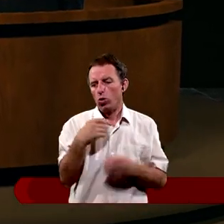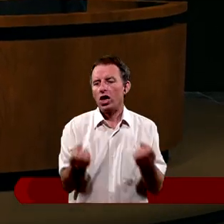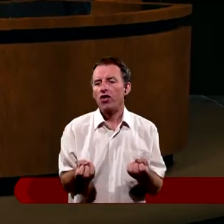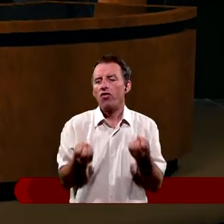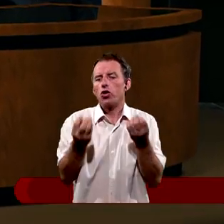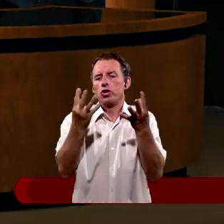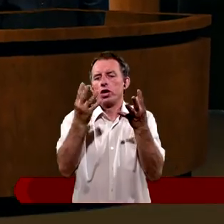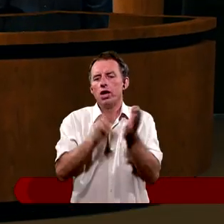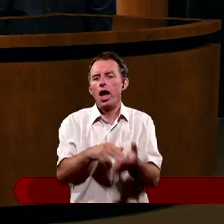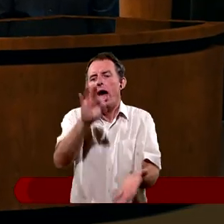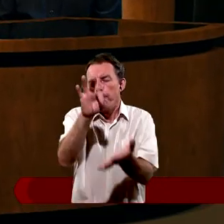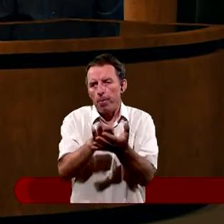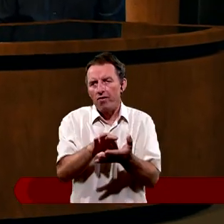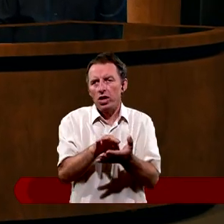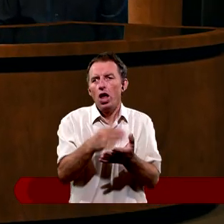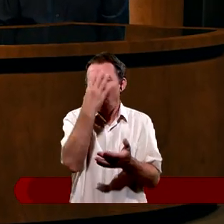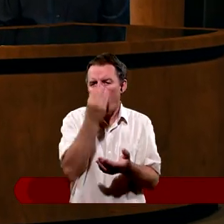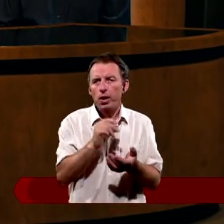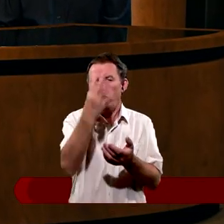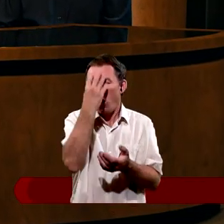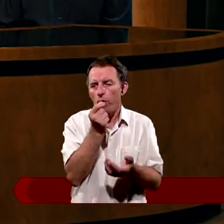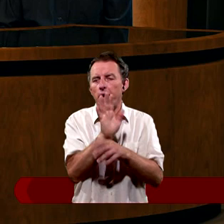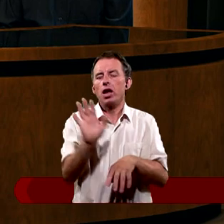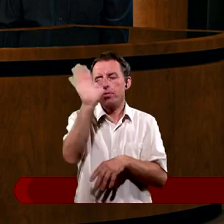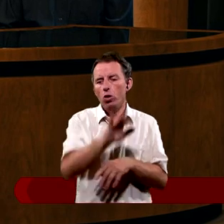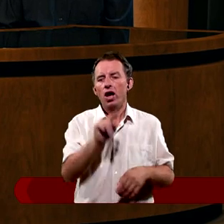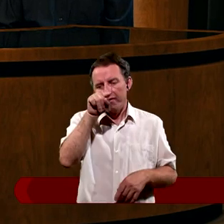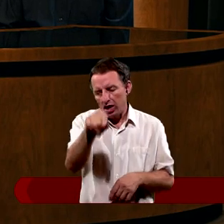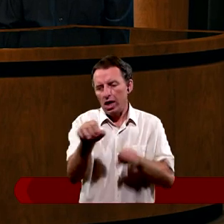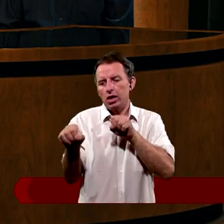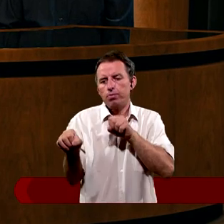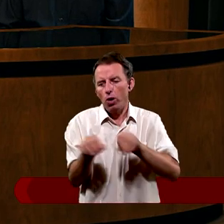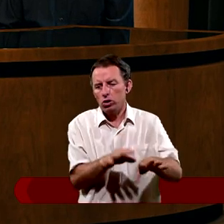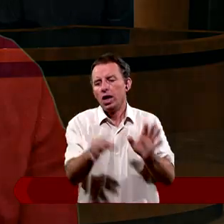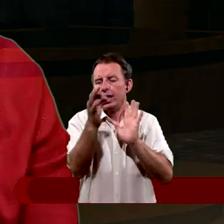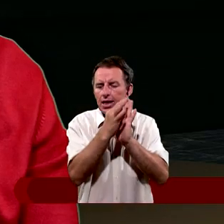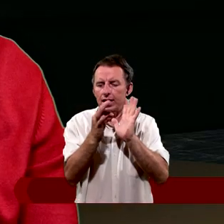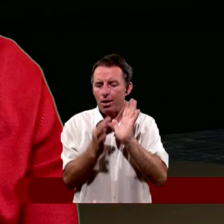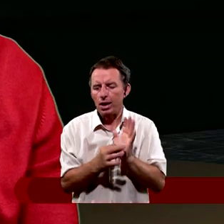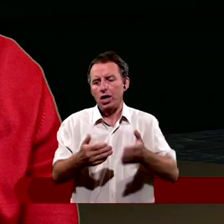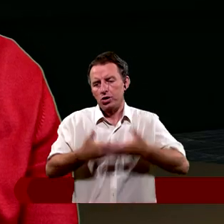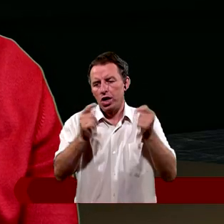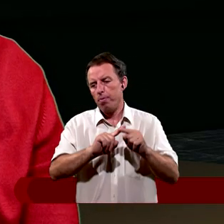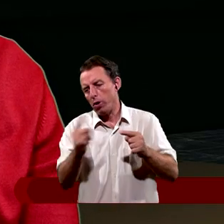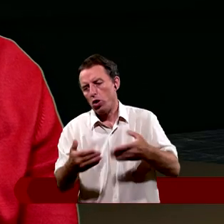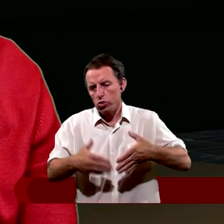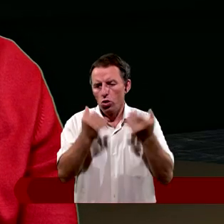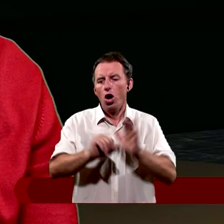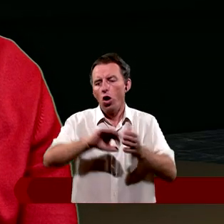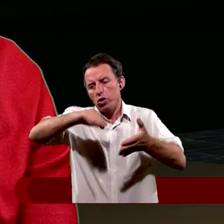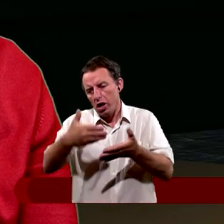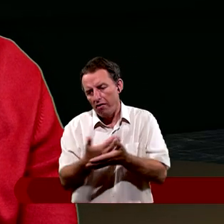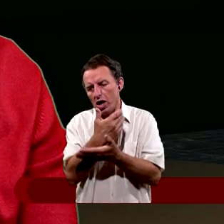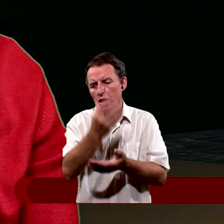stworzony na pewien obraz, na obraz Boga. I w ten sposób systematycznie, dzień po dniu, jest odnawiany